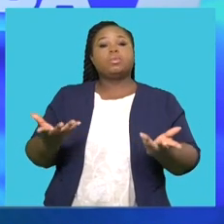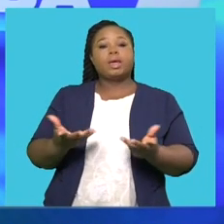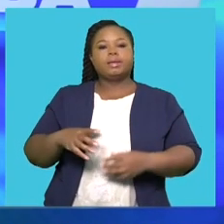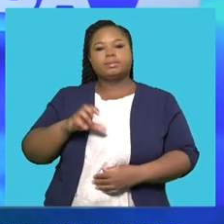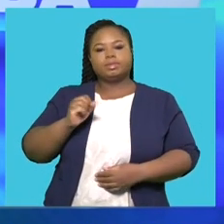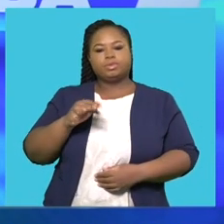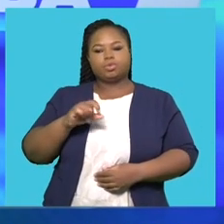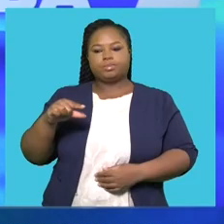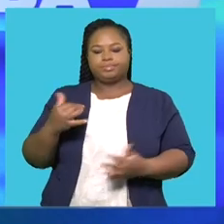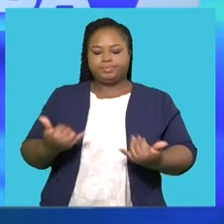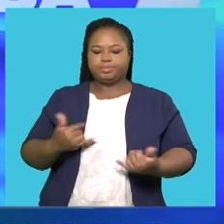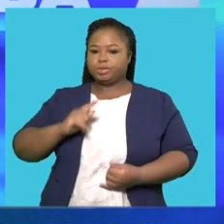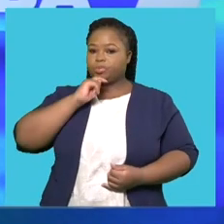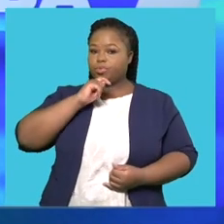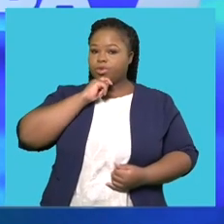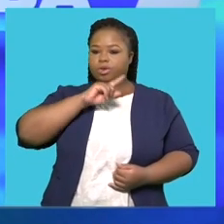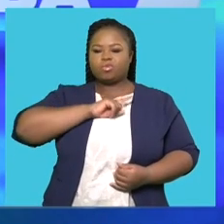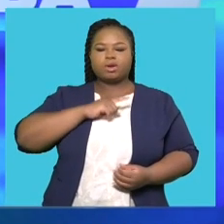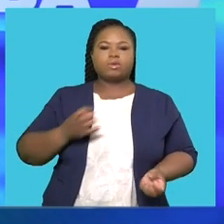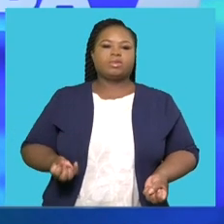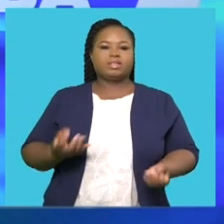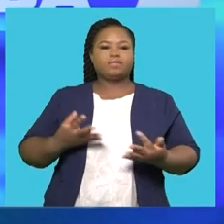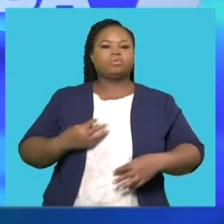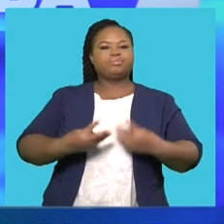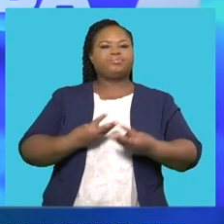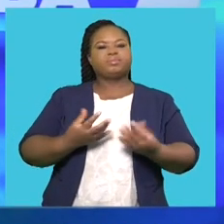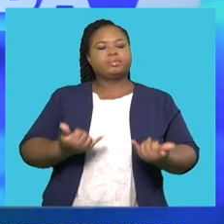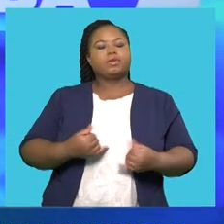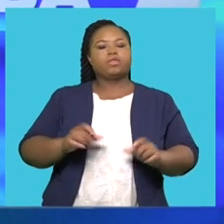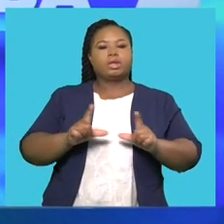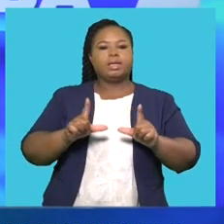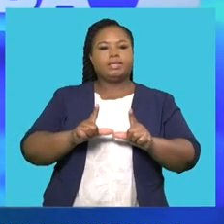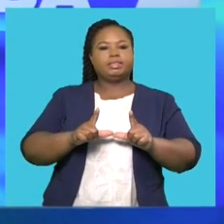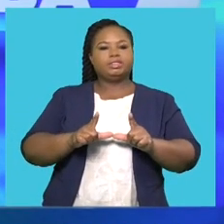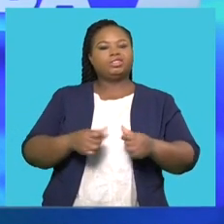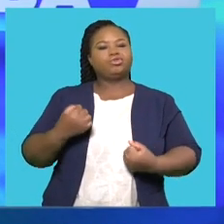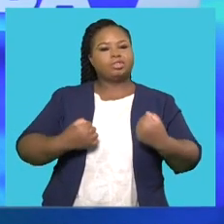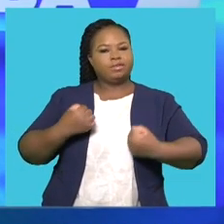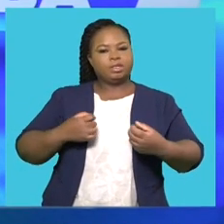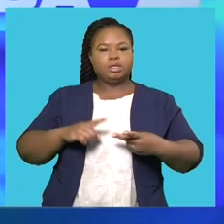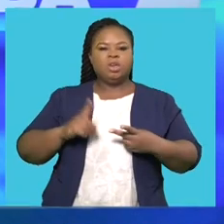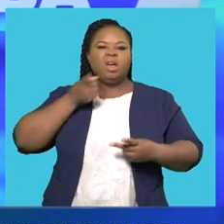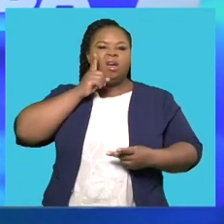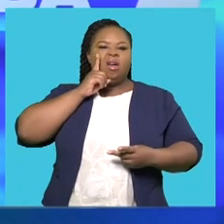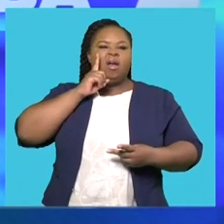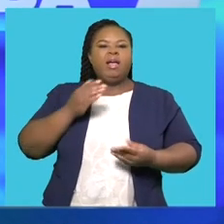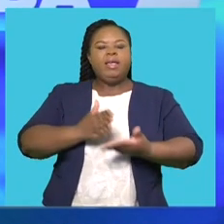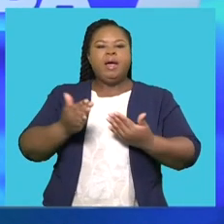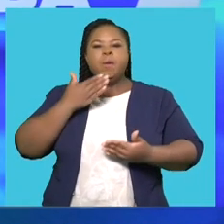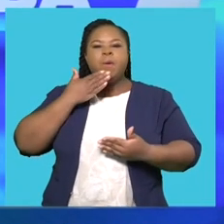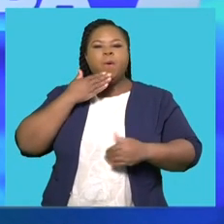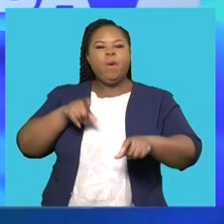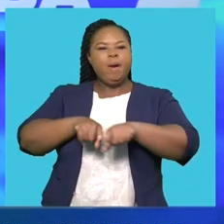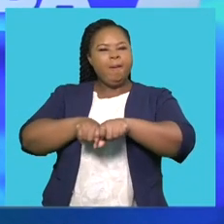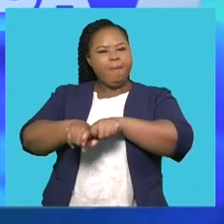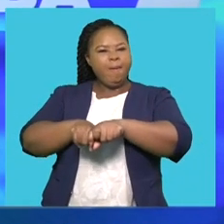ekuseni. Leli loli lizohlinzeka ngemisebenzi efana nokuvuselelwa kwezincwadi zokushayela, ukuhlolwa kwezivivinyo zabazobhalela ukuthola